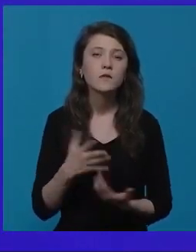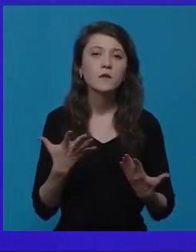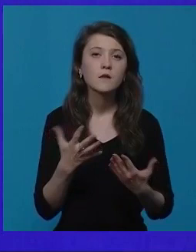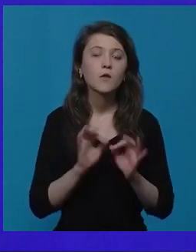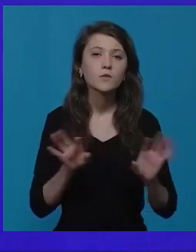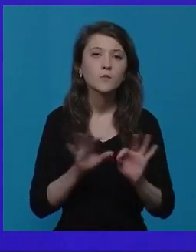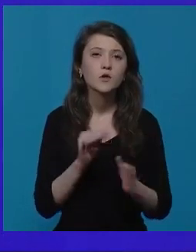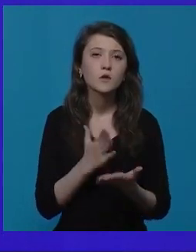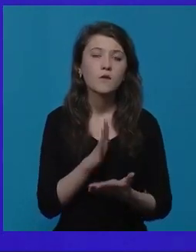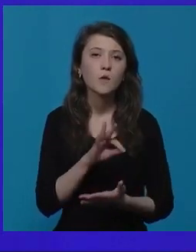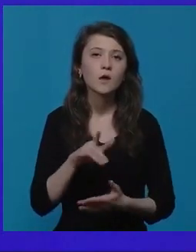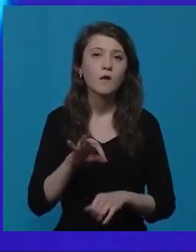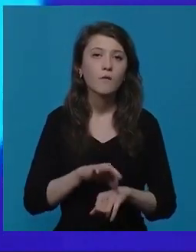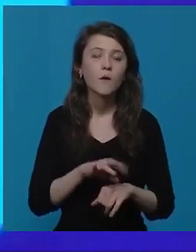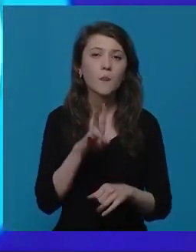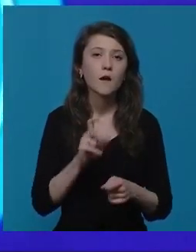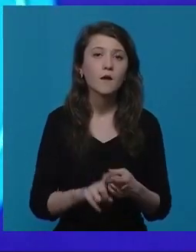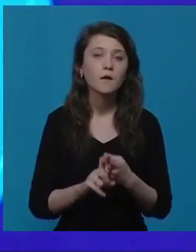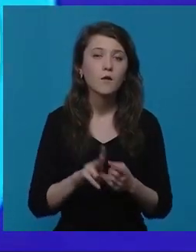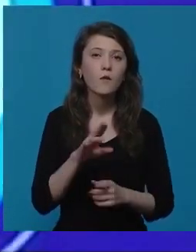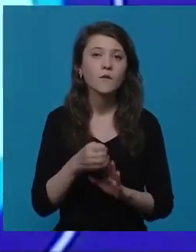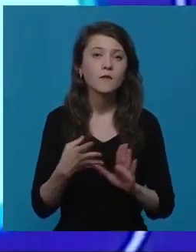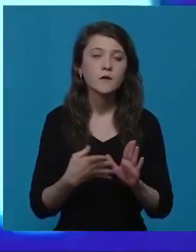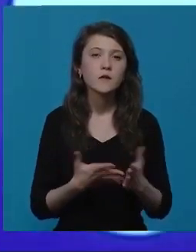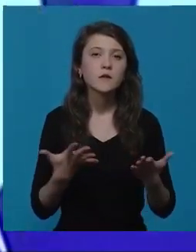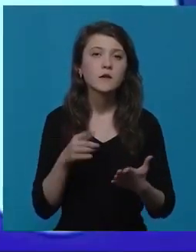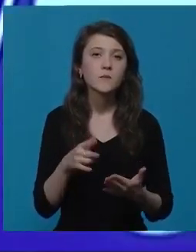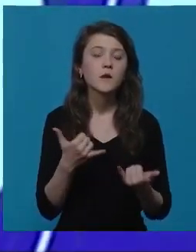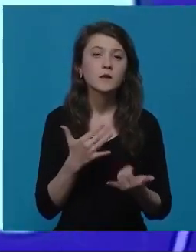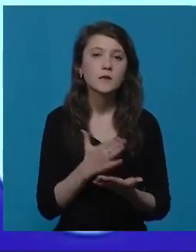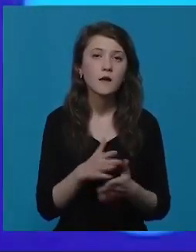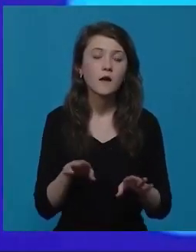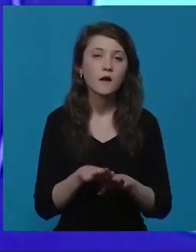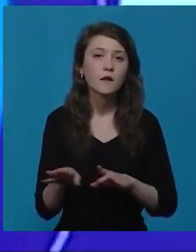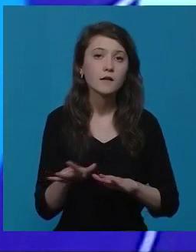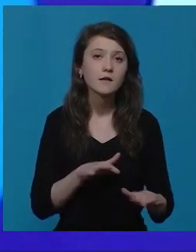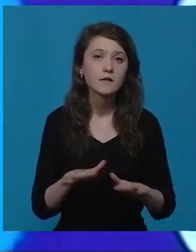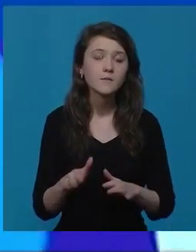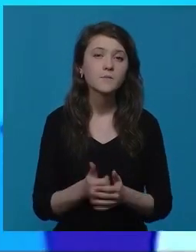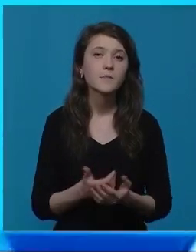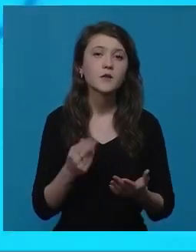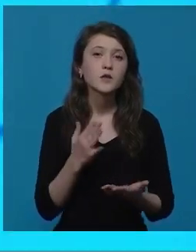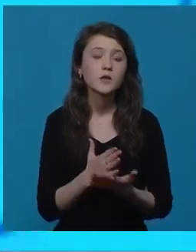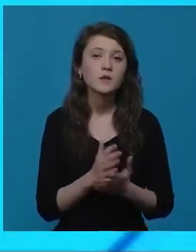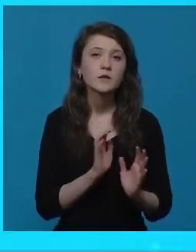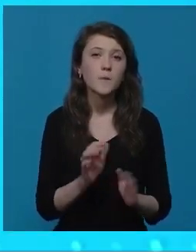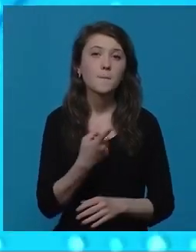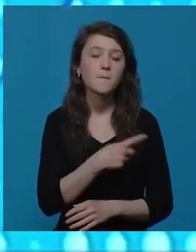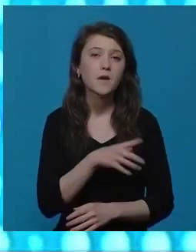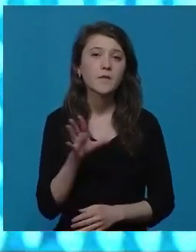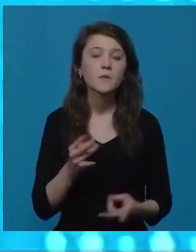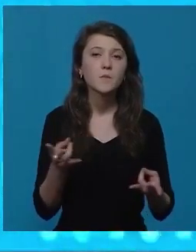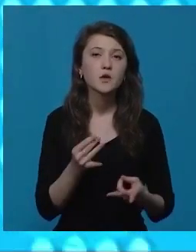чи є в громаді хворі на коронавірус COVID-19, які там наразі діють карантинні заходи, чи забезпечені медики всім необхідним, та чи